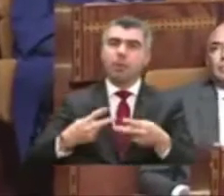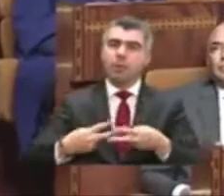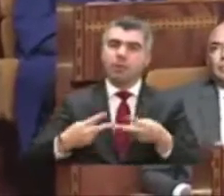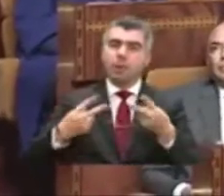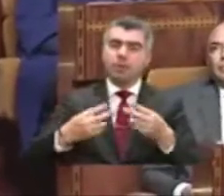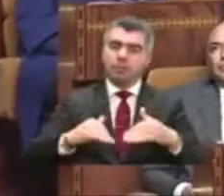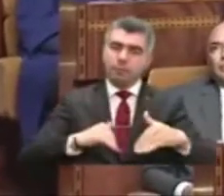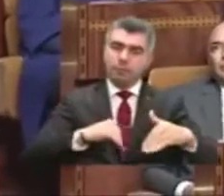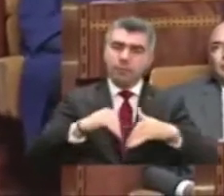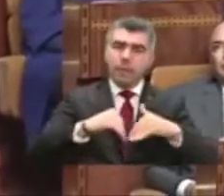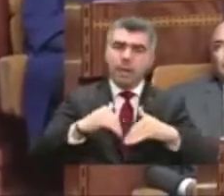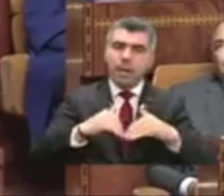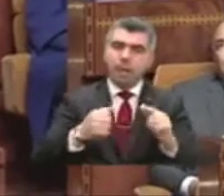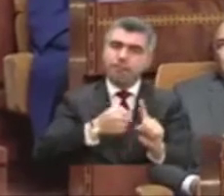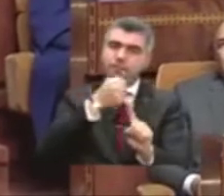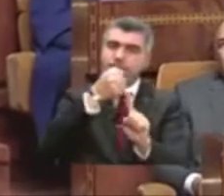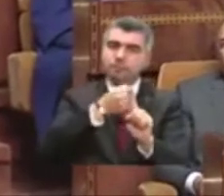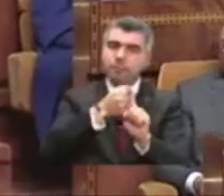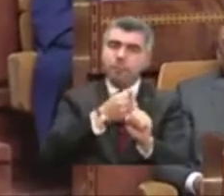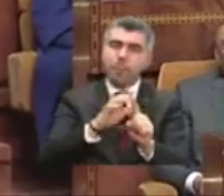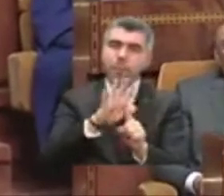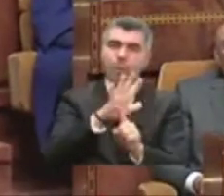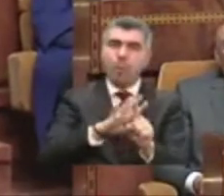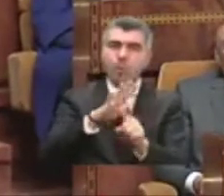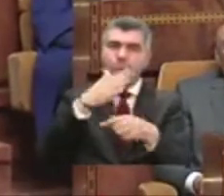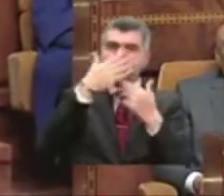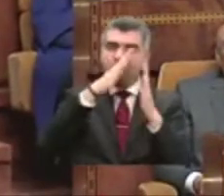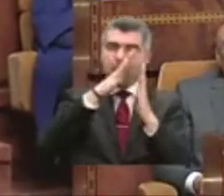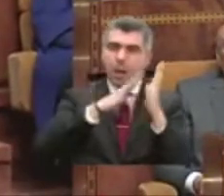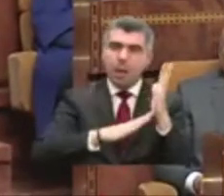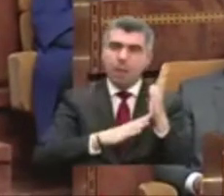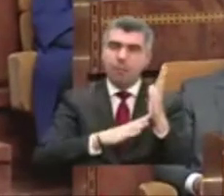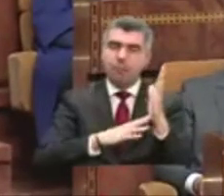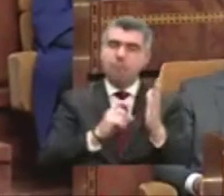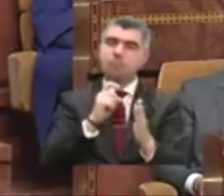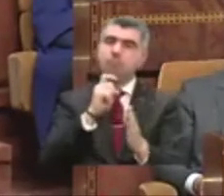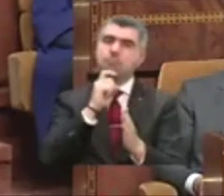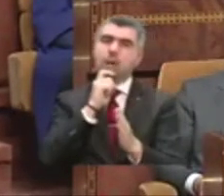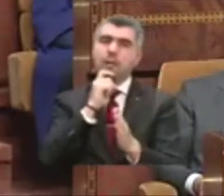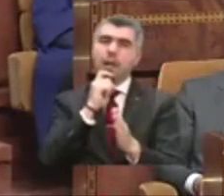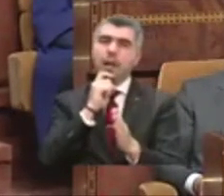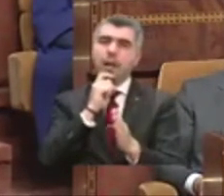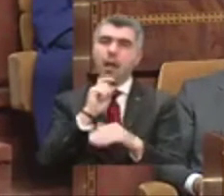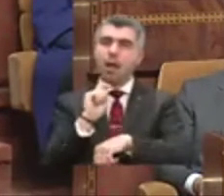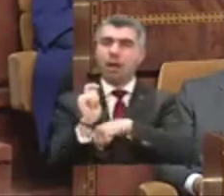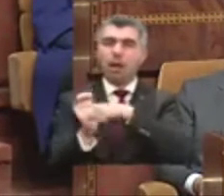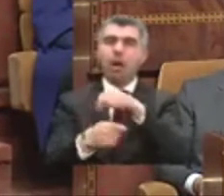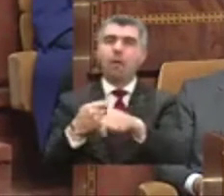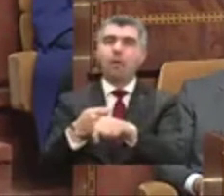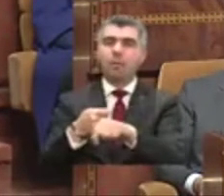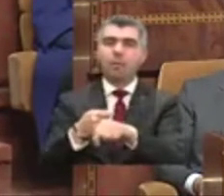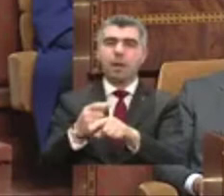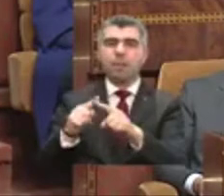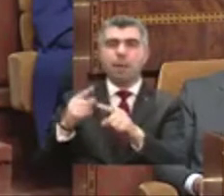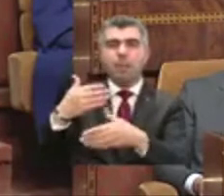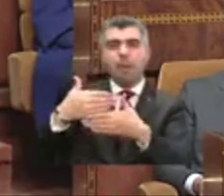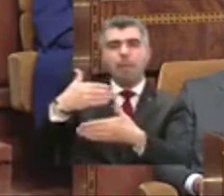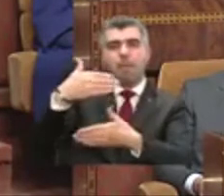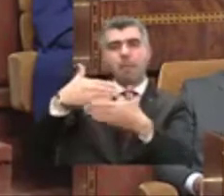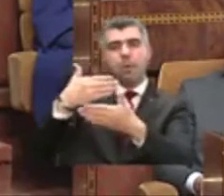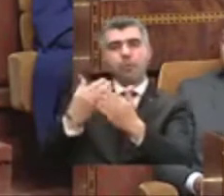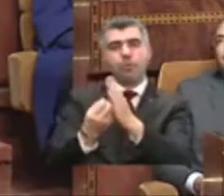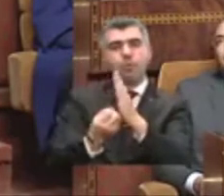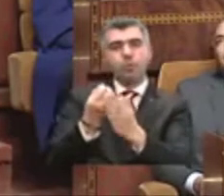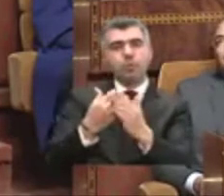البنيات التحتية ببلادنا، يظل العالم القروي في حاجة ماسة إلى خلق وتشييد مجموعة